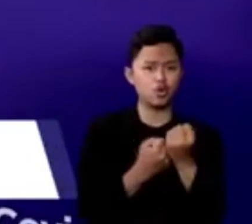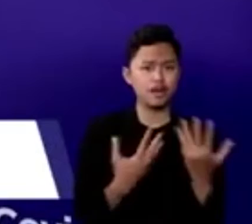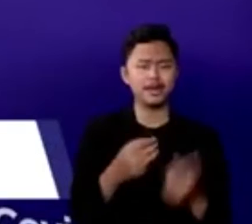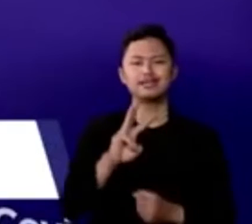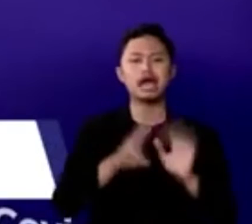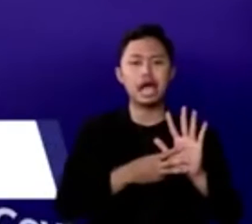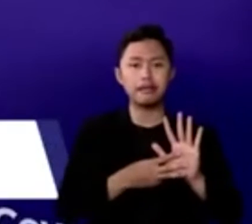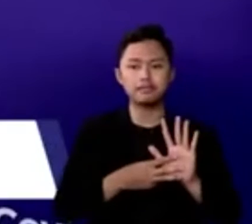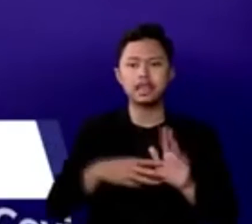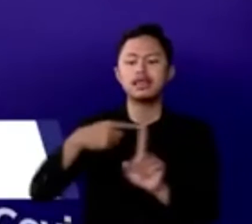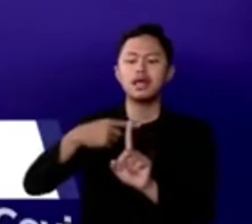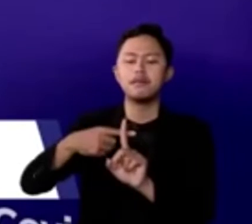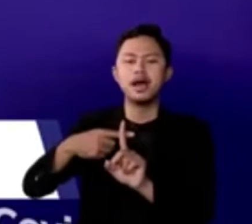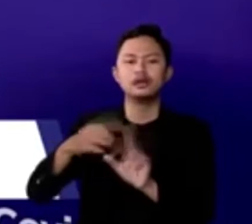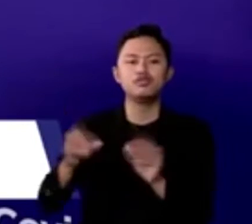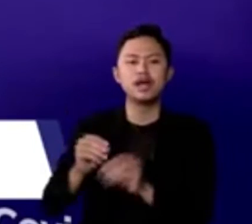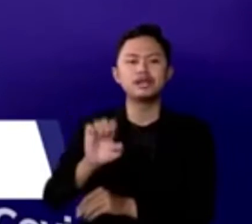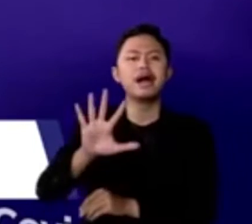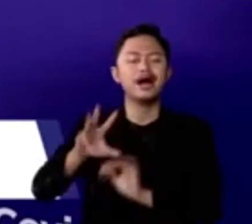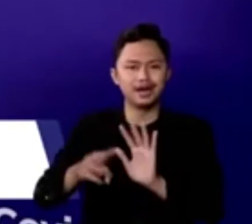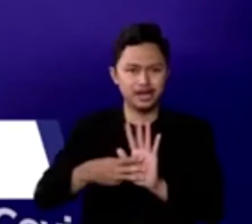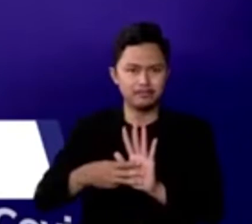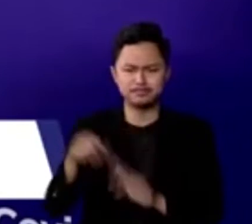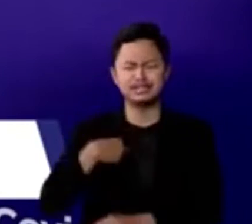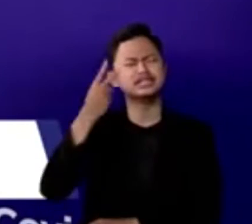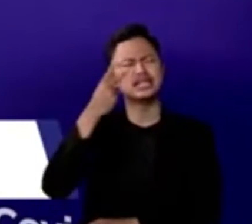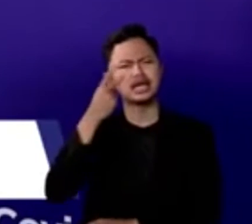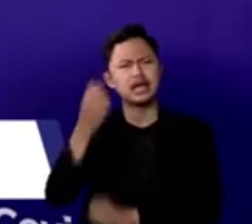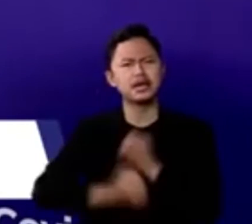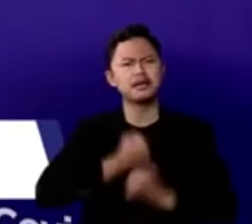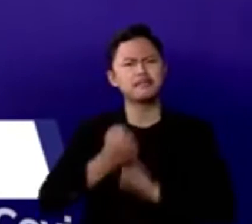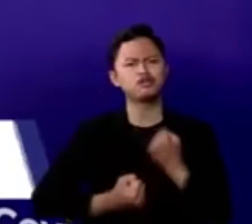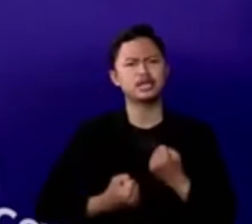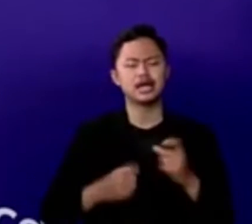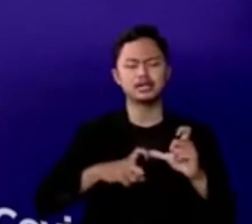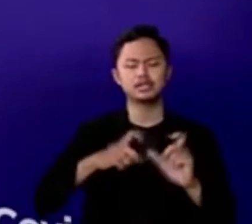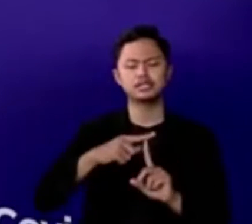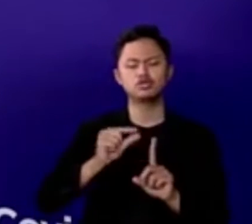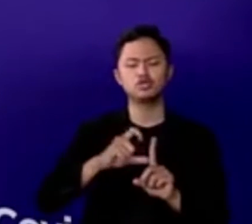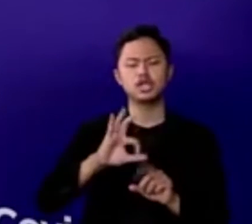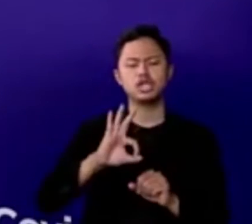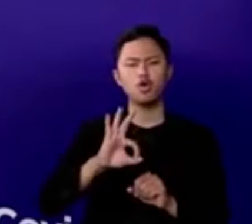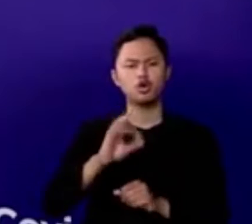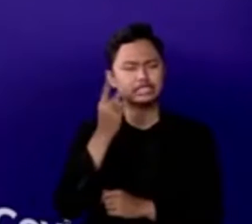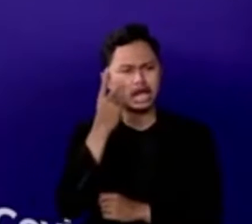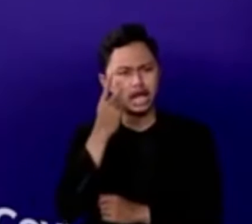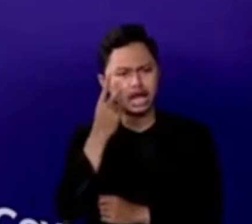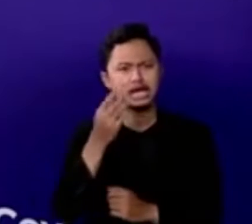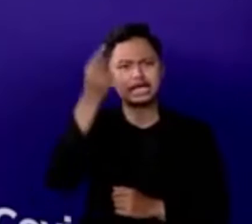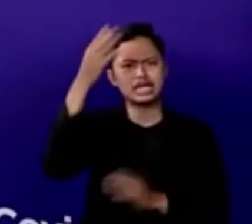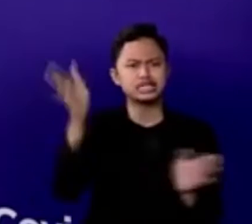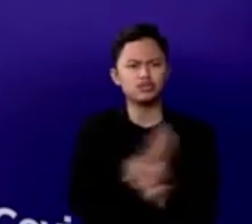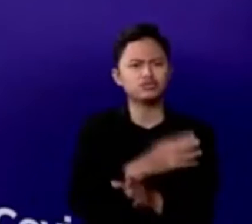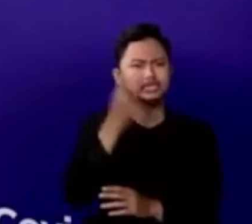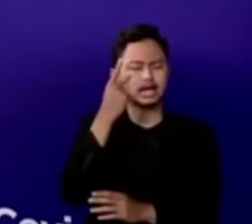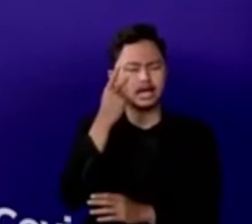3 m bahkan 5m itu tetap kita jaga benar-benar kita upayakan softymo mungkin karena kita tahu dampak dari konflik